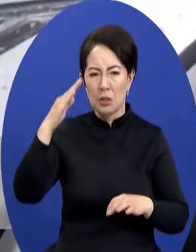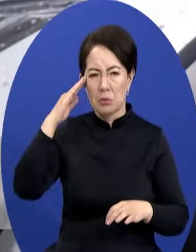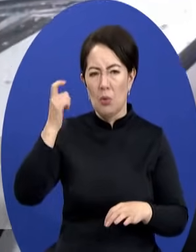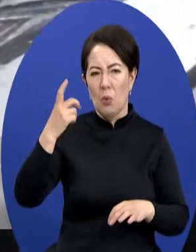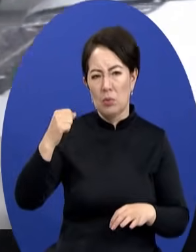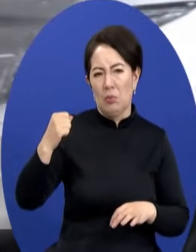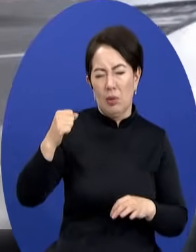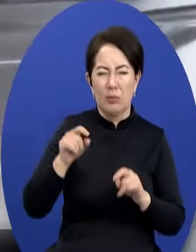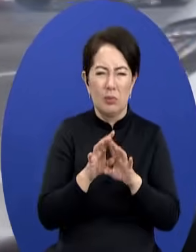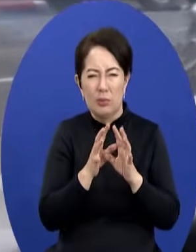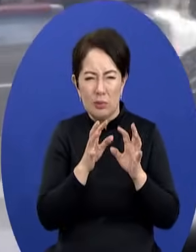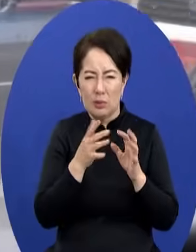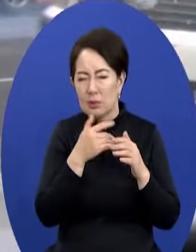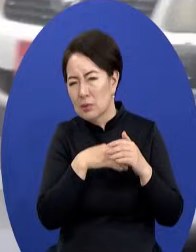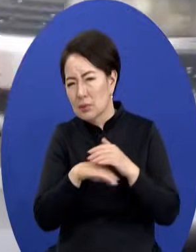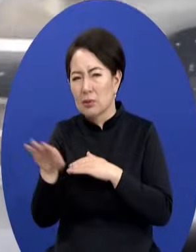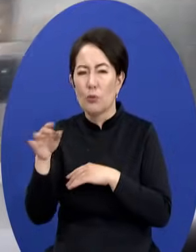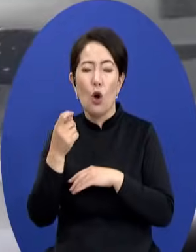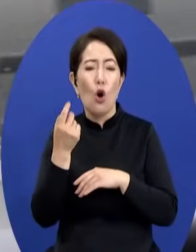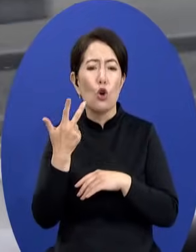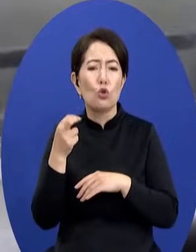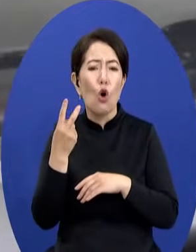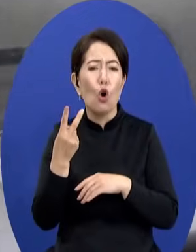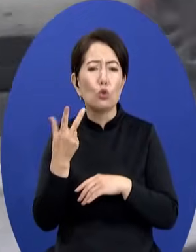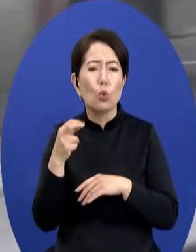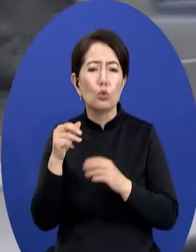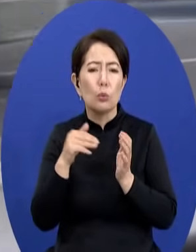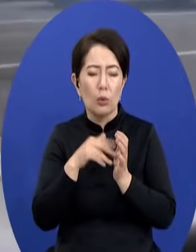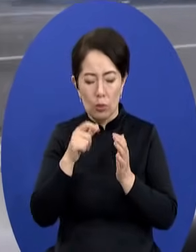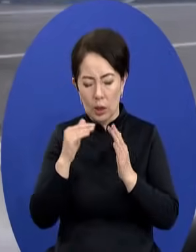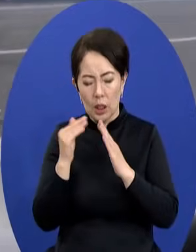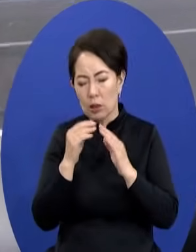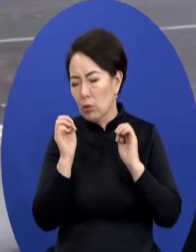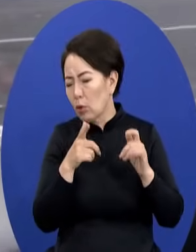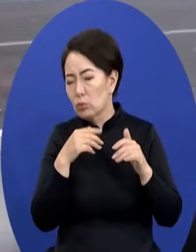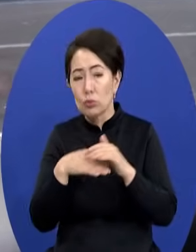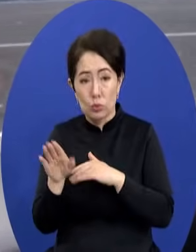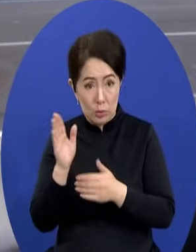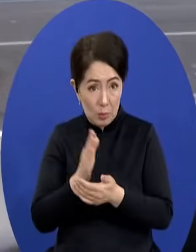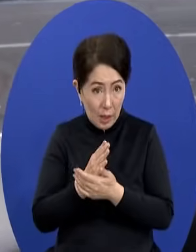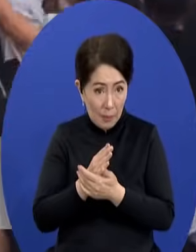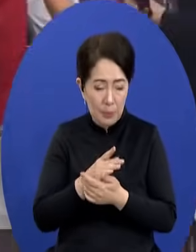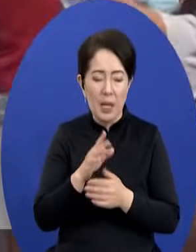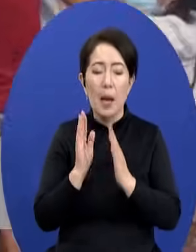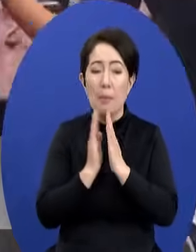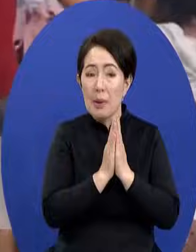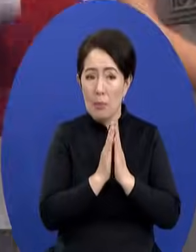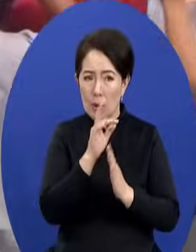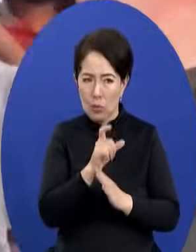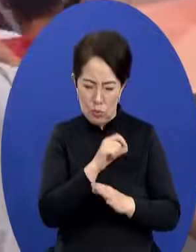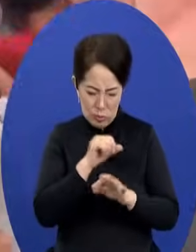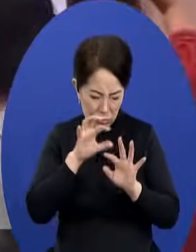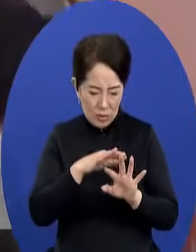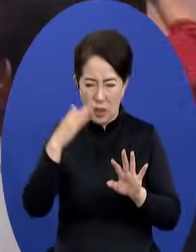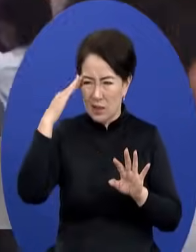мөргөлдөөнөөс дайжиж 230 мянган гаруй хүн орон гэрээсээ бол дүрвсэн байна. Мөн Мьянмарын иргэдийн армийнхныг